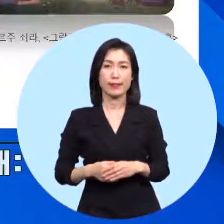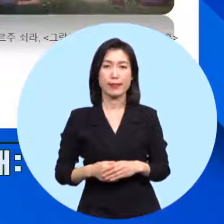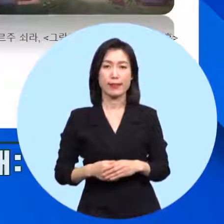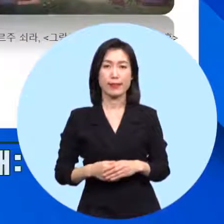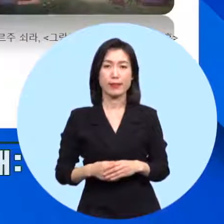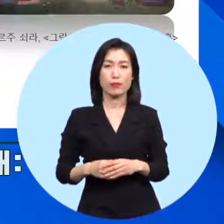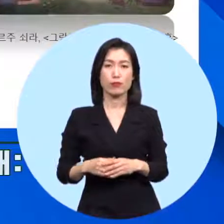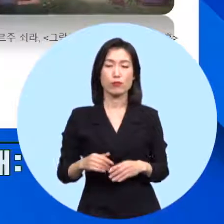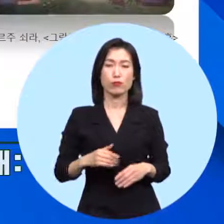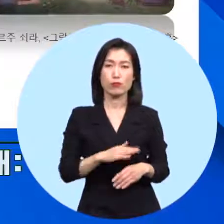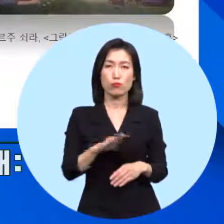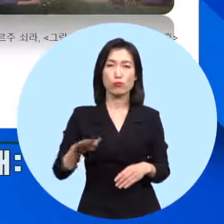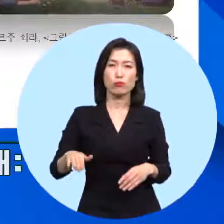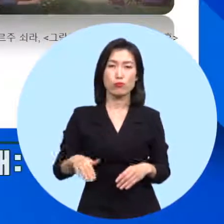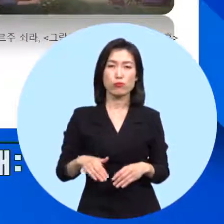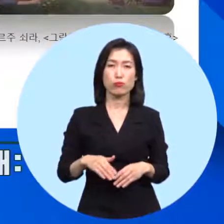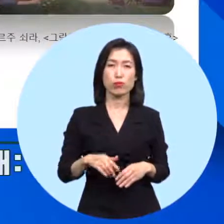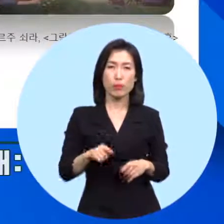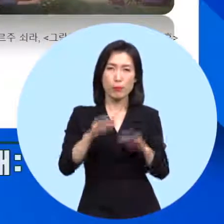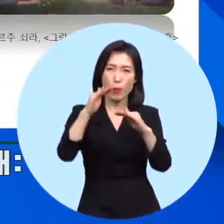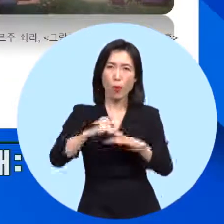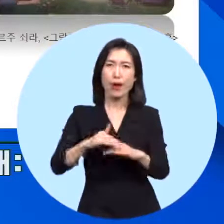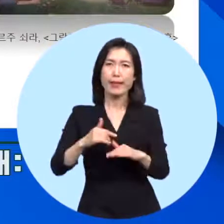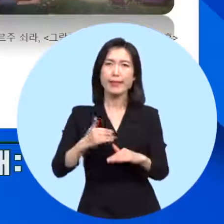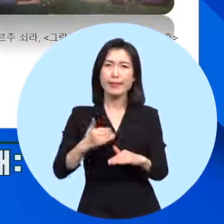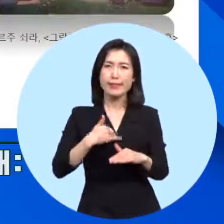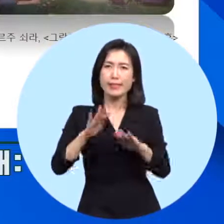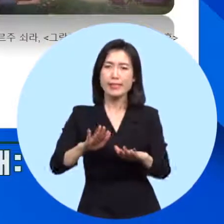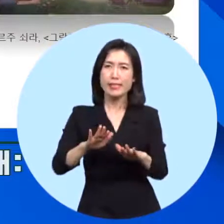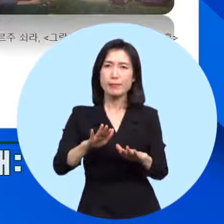우리 시대의 웅변이 아니었습니다.